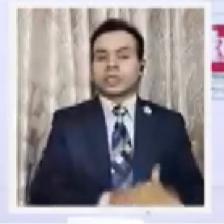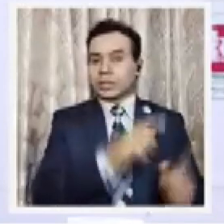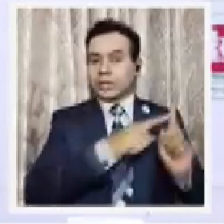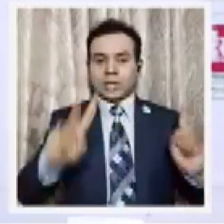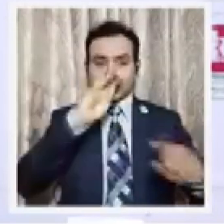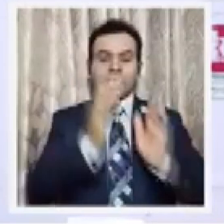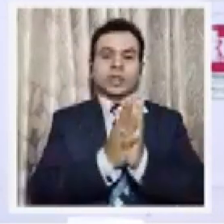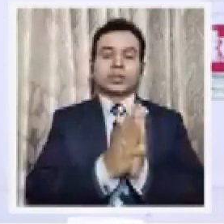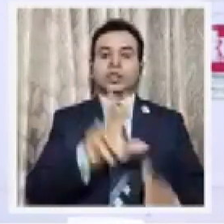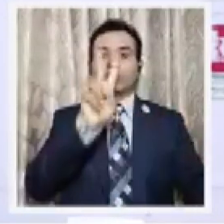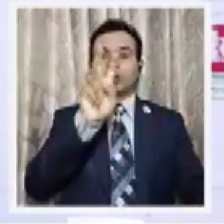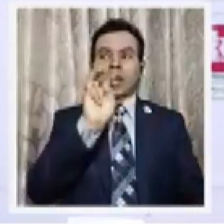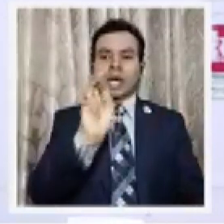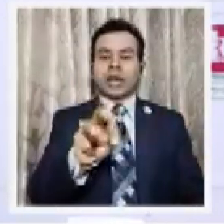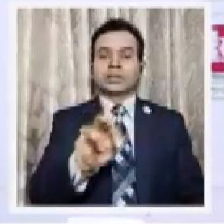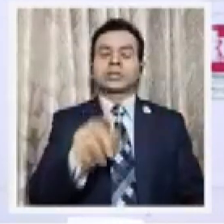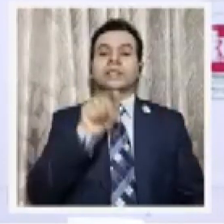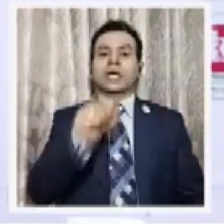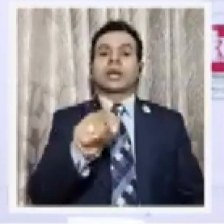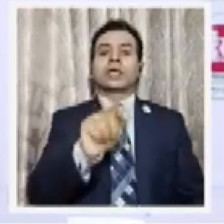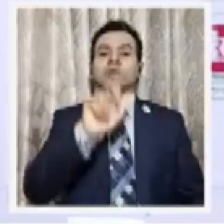24 ঘন্টায় শনাক্তের হার 21.56%।